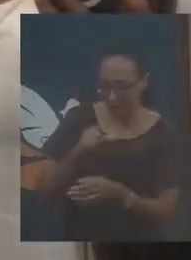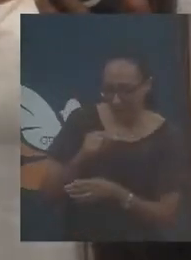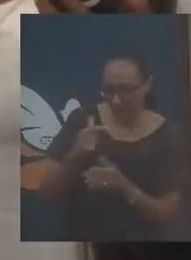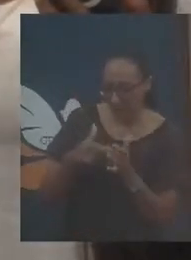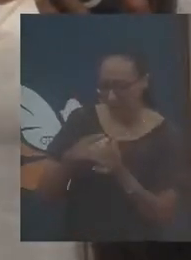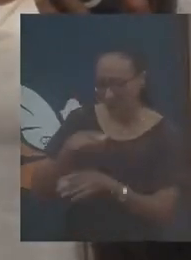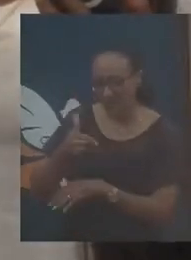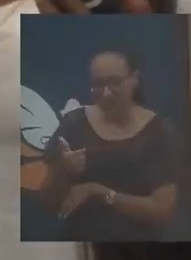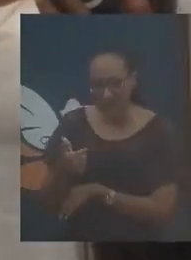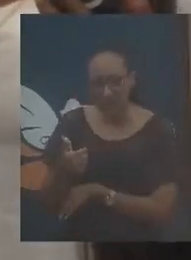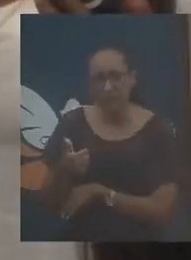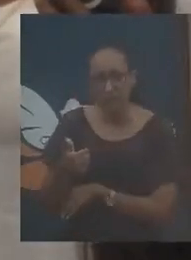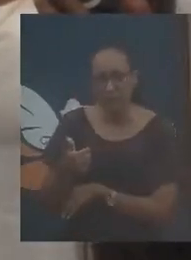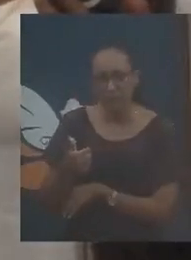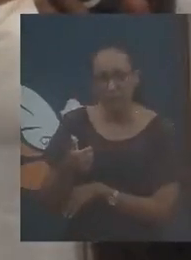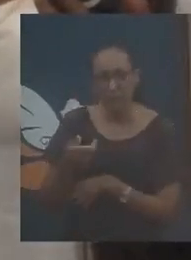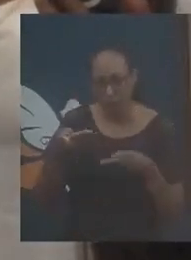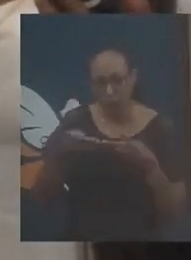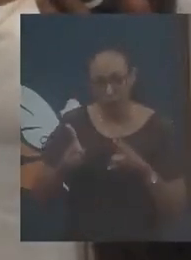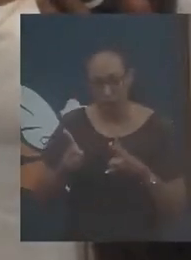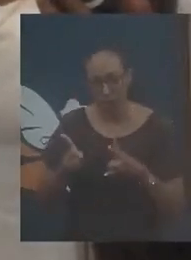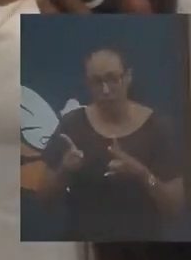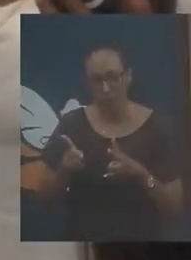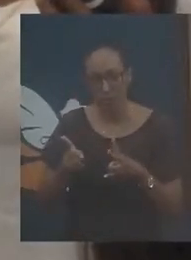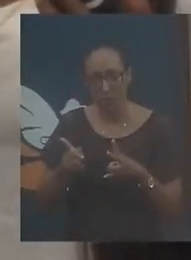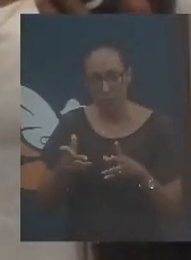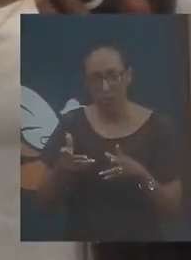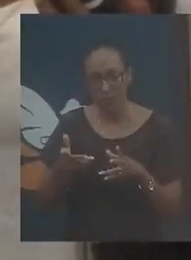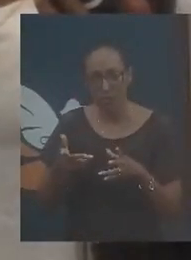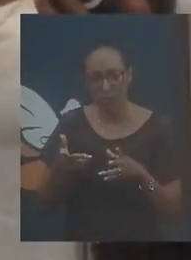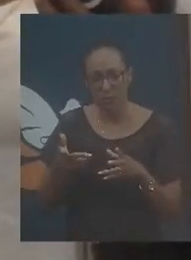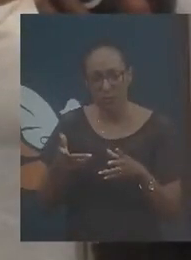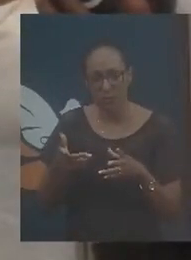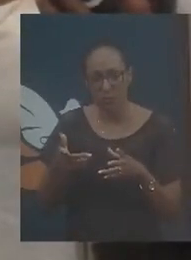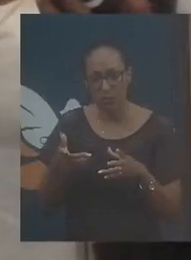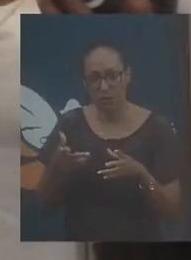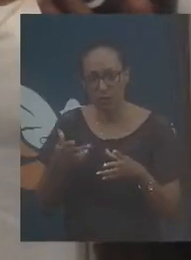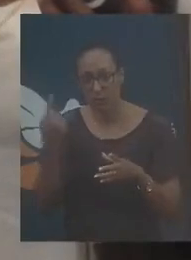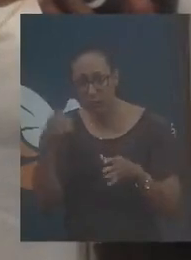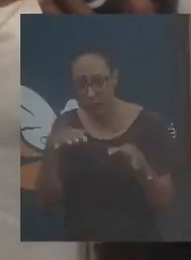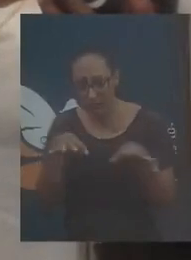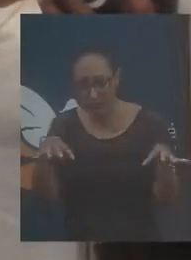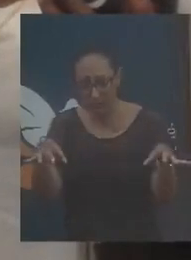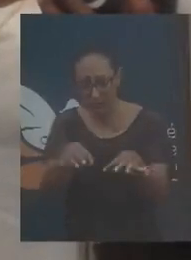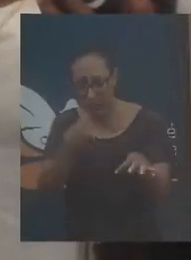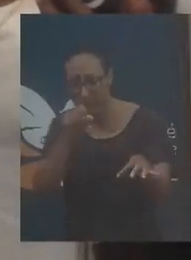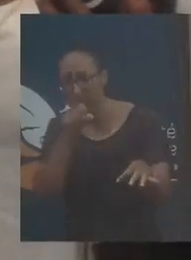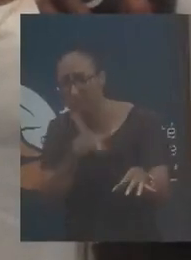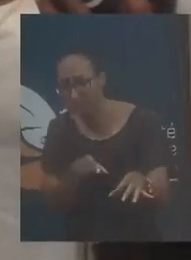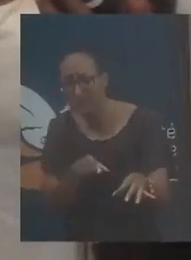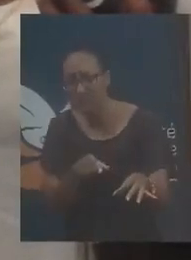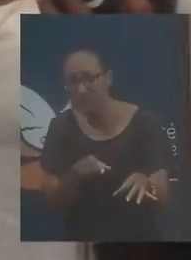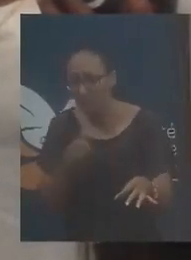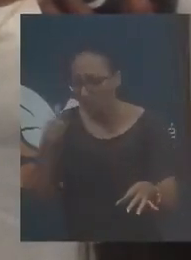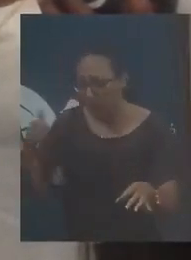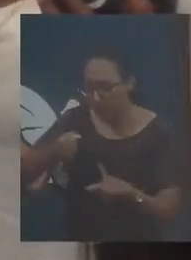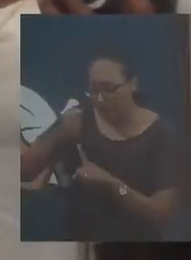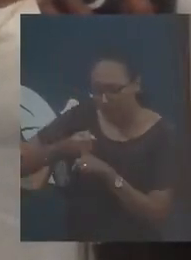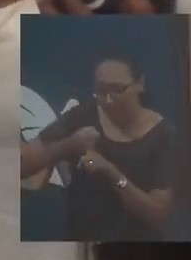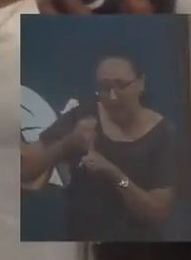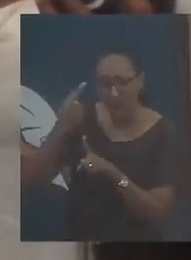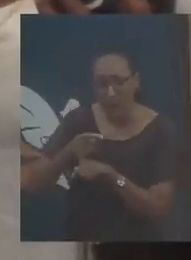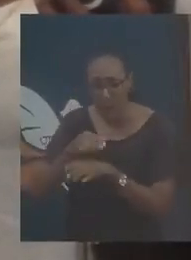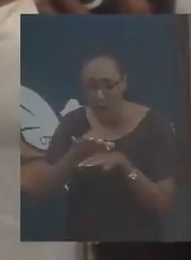avez encore des permis qui sont délivrés sur le terrain de M. Pinto alors qu'il se bat pour récupérer ses